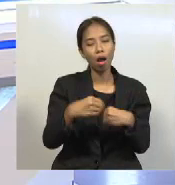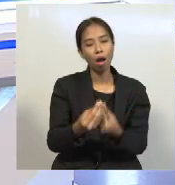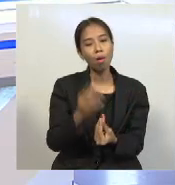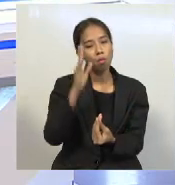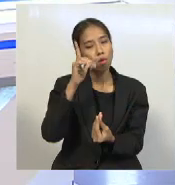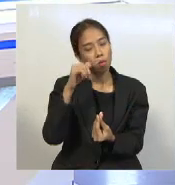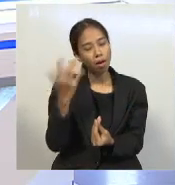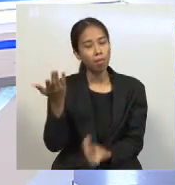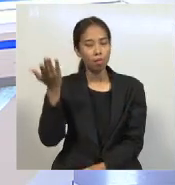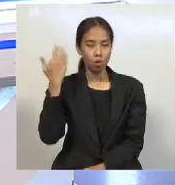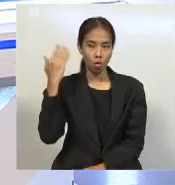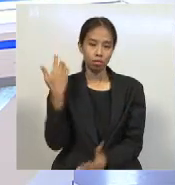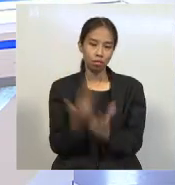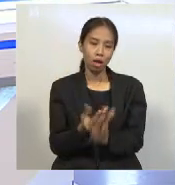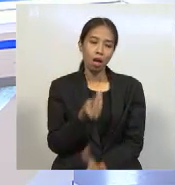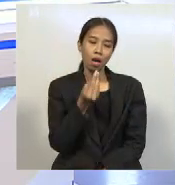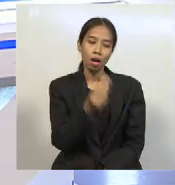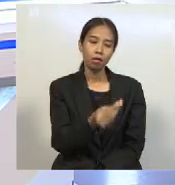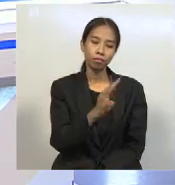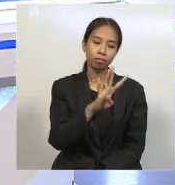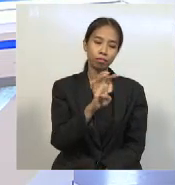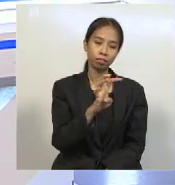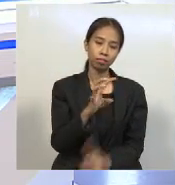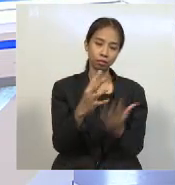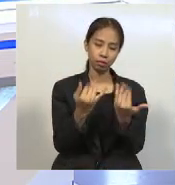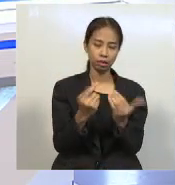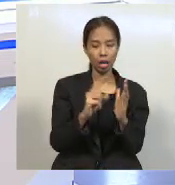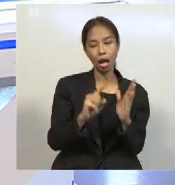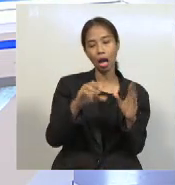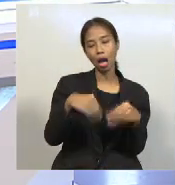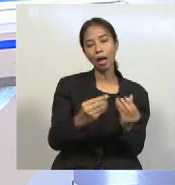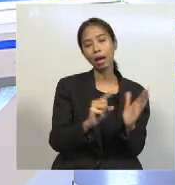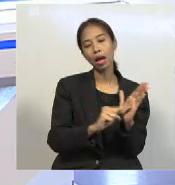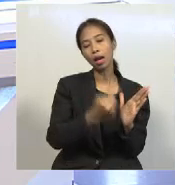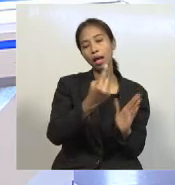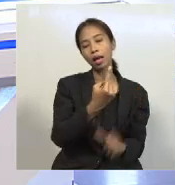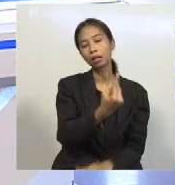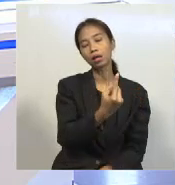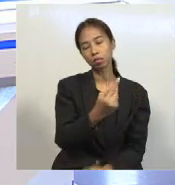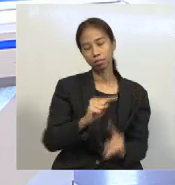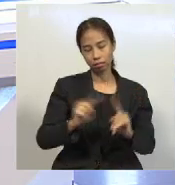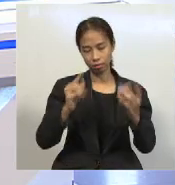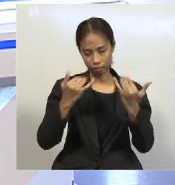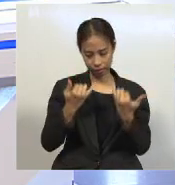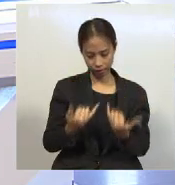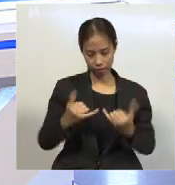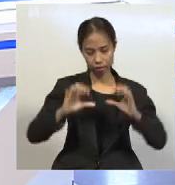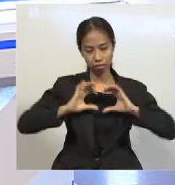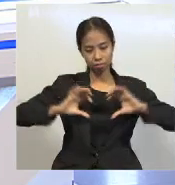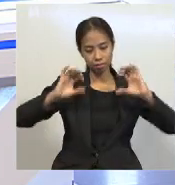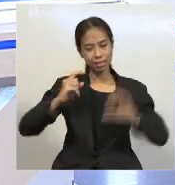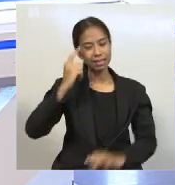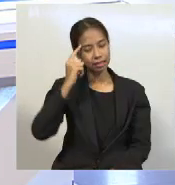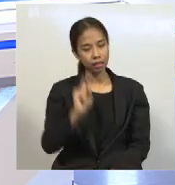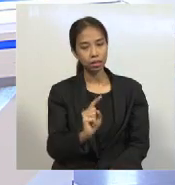แม่จากเดิมเนี่ยจะให้แค่400บาทแล้วก็ให้แค่ครั้งแรกครั้งเดียวด้วยแต่ว่าตอนนี้รัฐบาลมีการปรับเกณฑ์